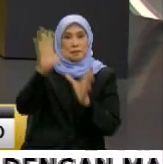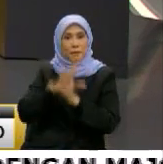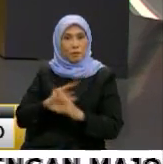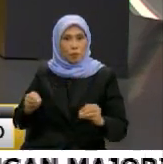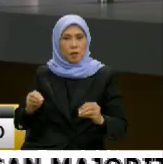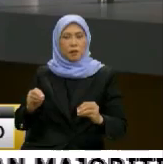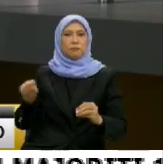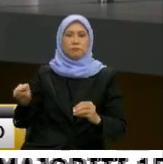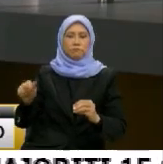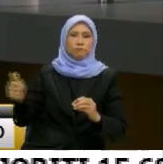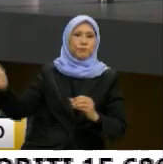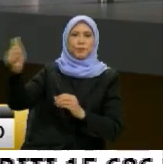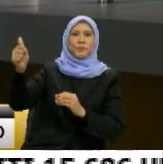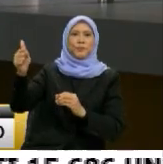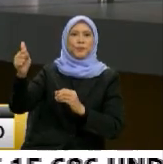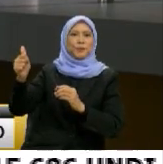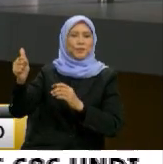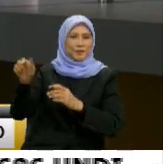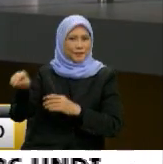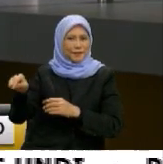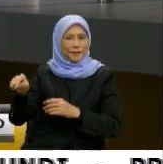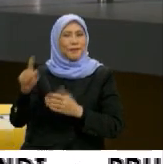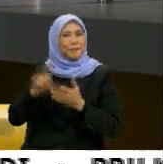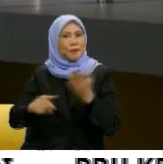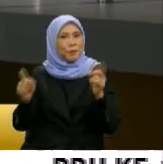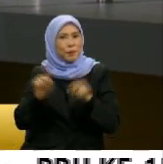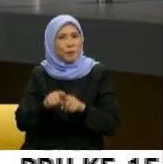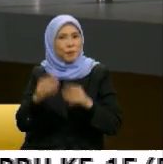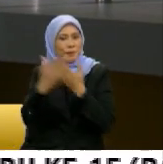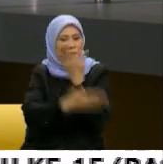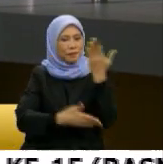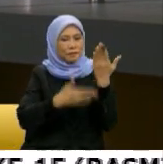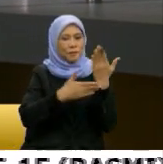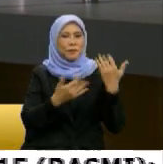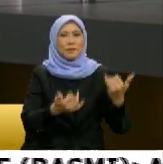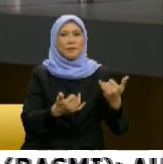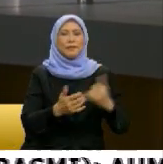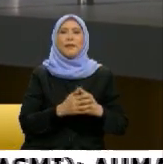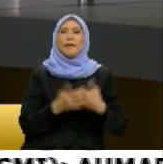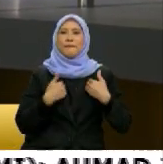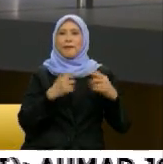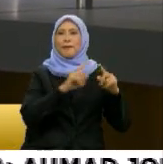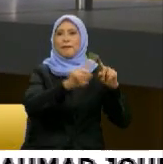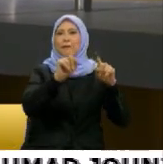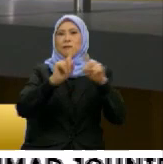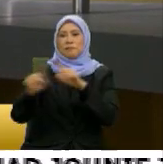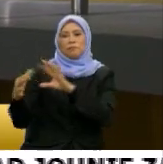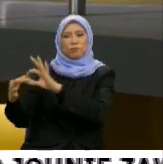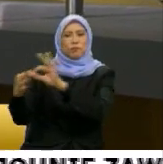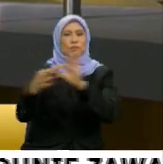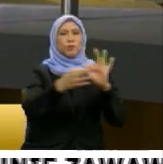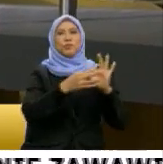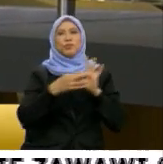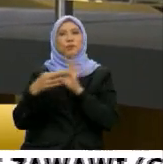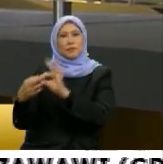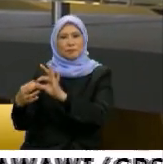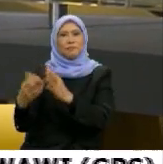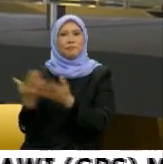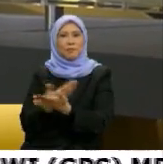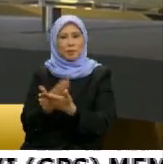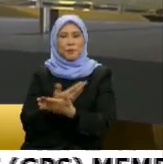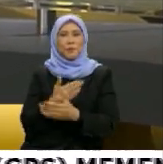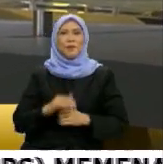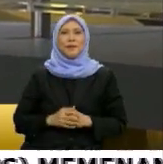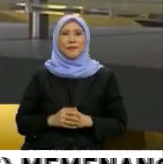selalu menjadi kingmaker. Dan apa yang berlaku di Semenanjung kini, kita lihat ada pelbagai pemufakatan yang baru.